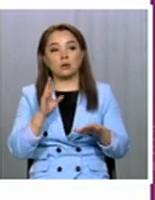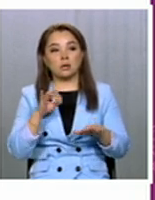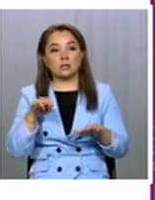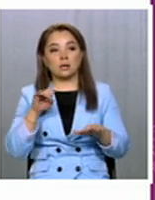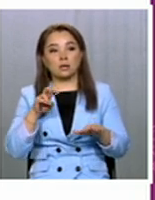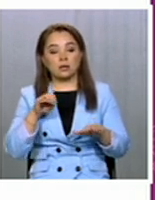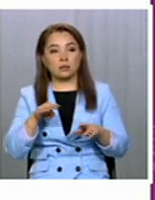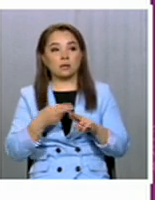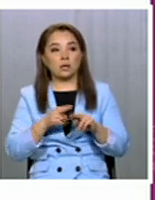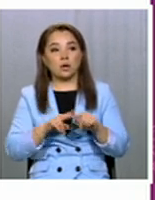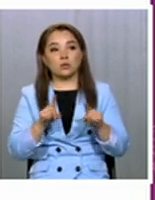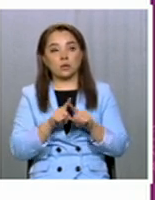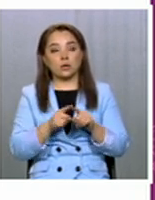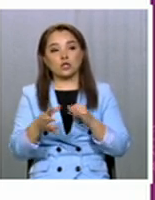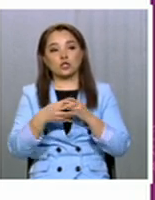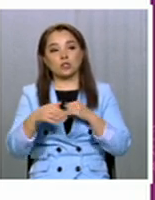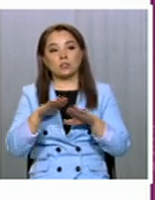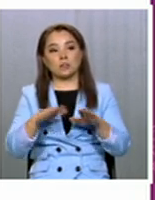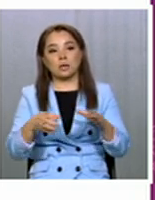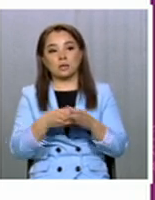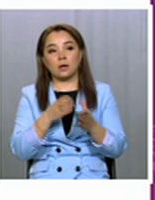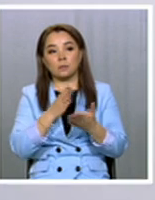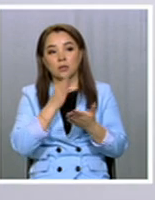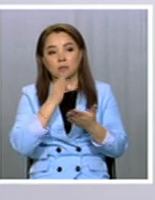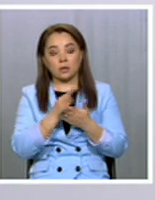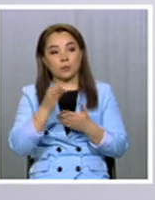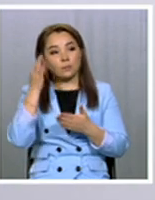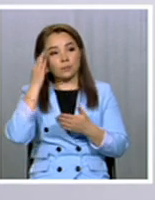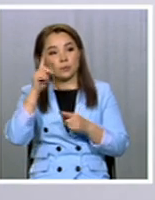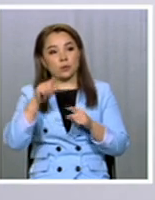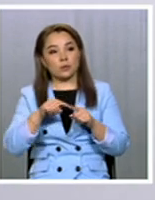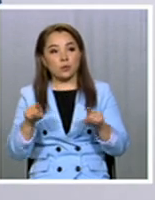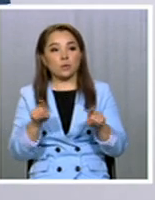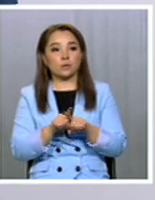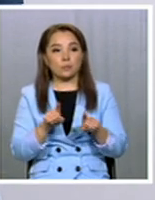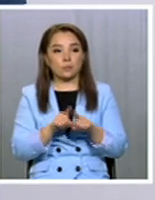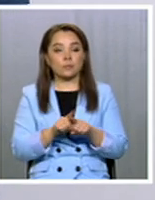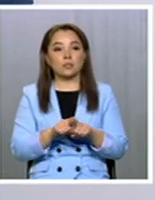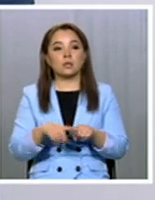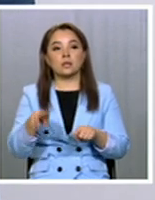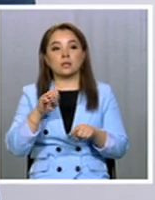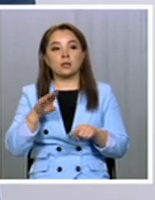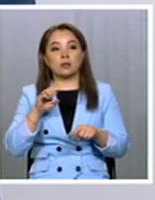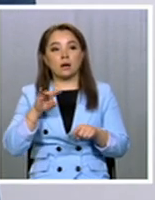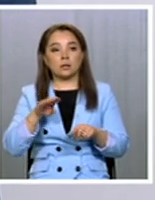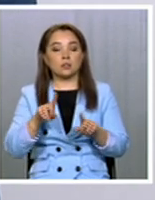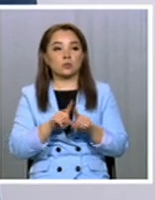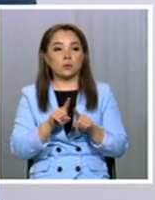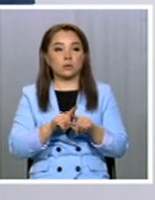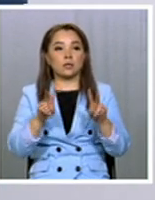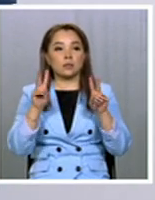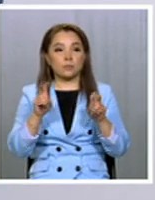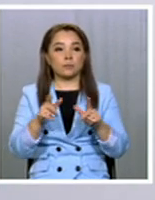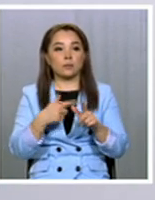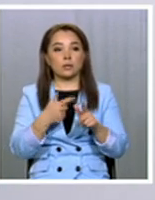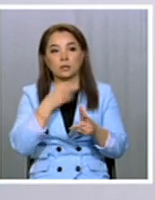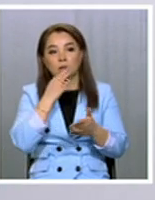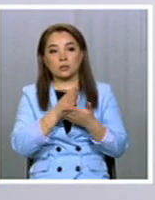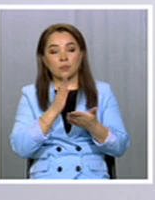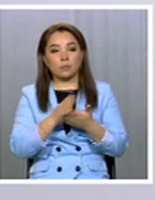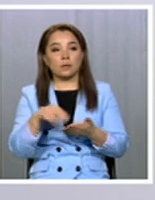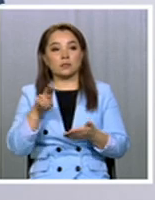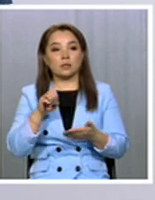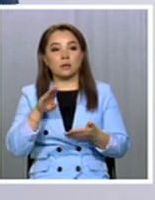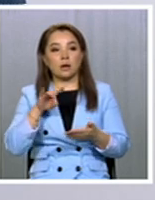деп аталады. Сонымен бірге тік бұрышты координаттар жүйесін кейде декарттық координаттар жүйесі деп айтады, немесе